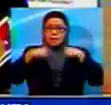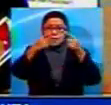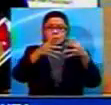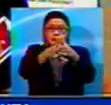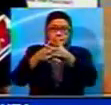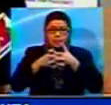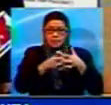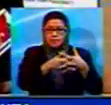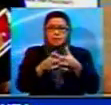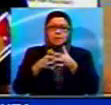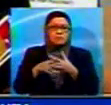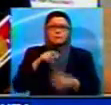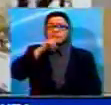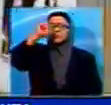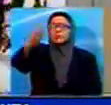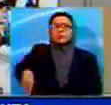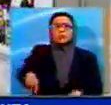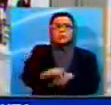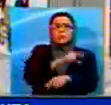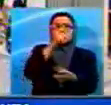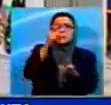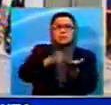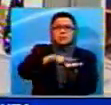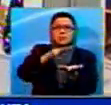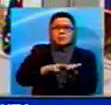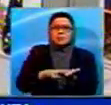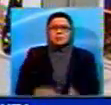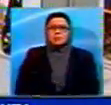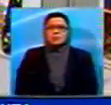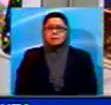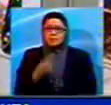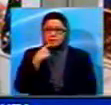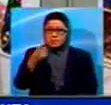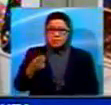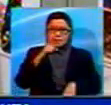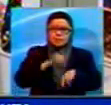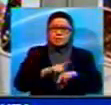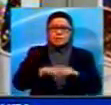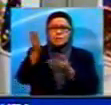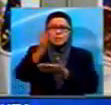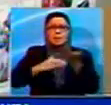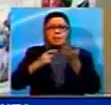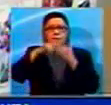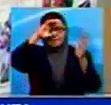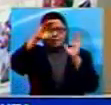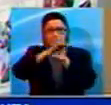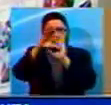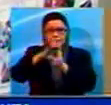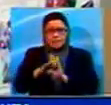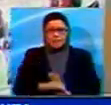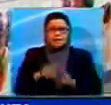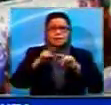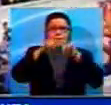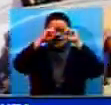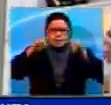ke Amerika ini tidak dikenakan visa beliau yang ditemui pada sesi pameran fotografi pasukan pengaman Malaysia di Ibu pejabat PBB